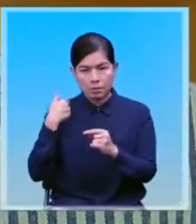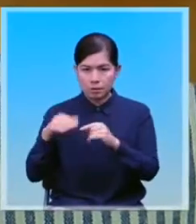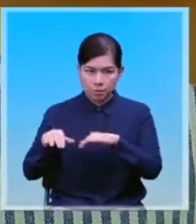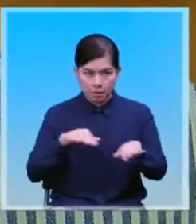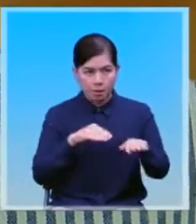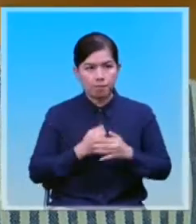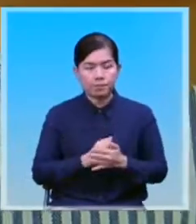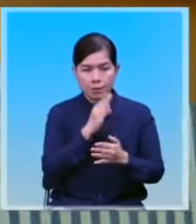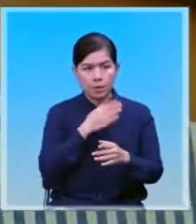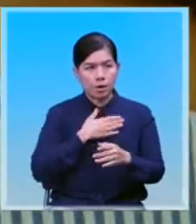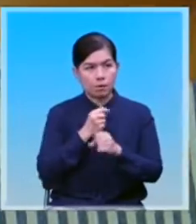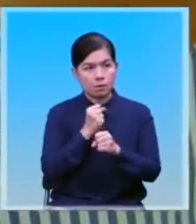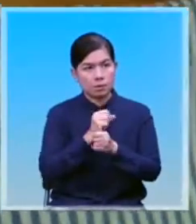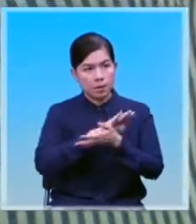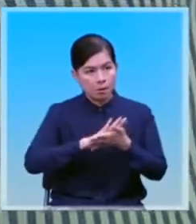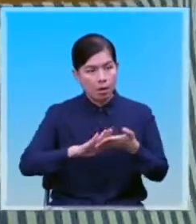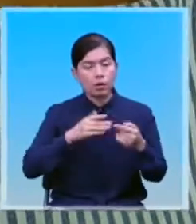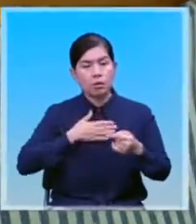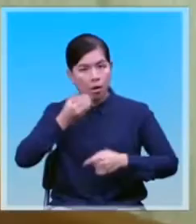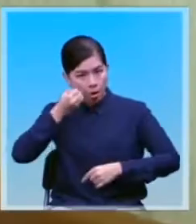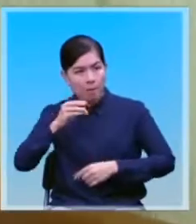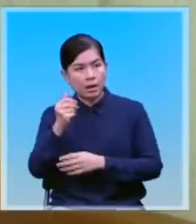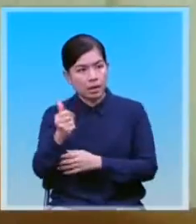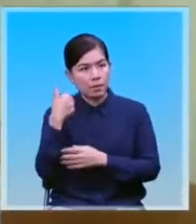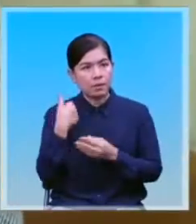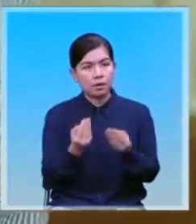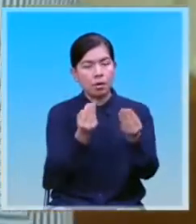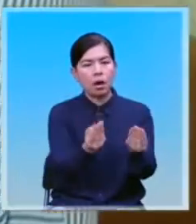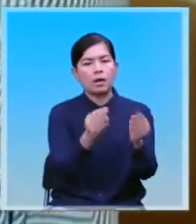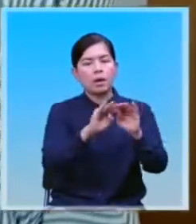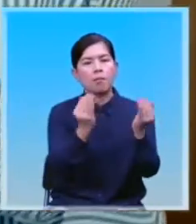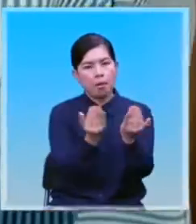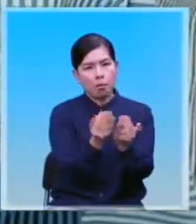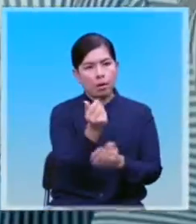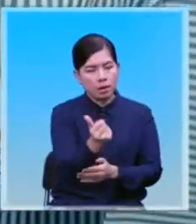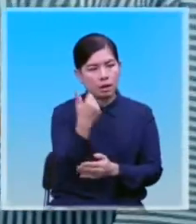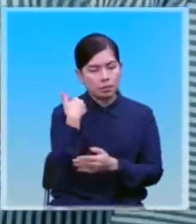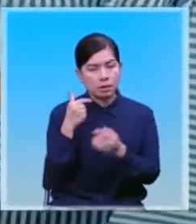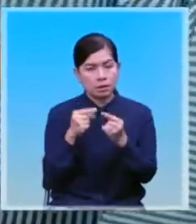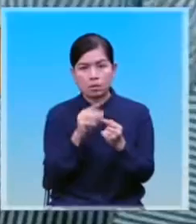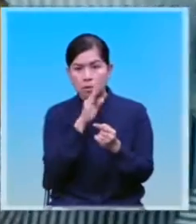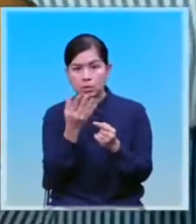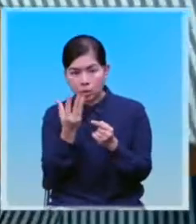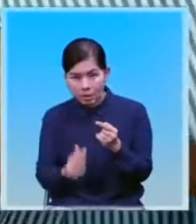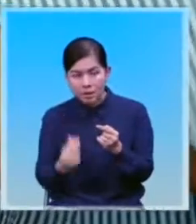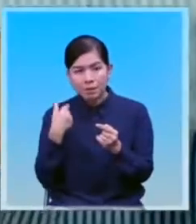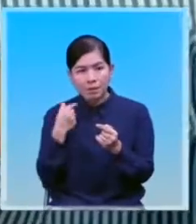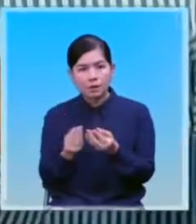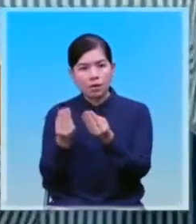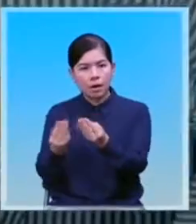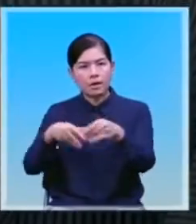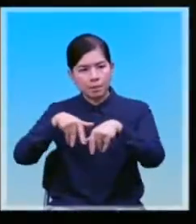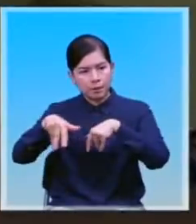ยเมื่อทำเสร็จแล้วสามารถนำกลับบ้านเพื่อนำไปให้คนในครอบครัวใช้ได้และอีกส่วนหนึ่งจะนำไปแจกให้กับประชาชน